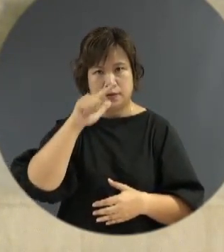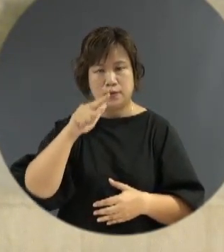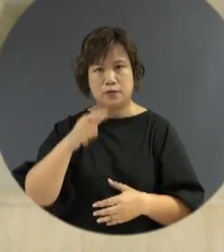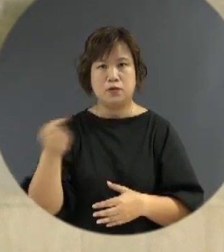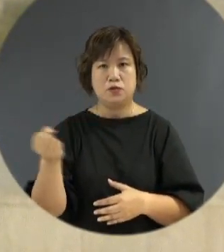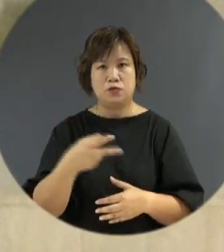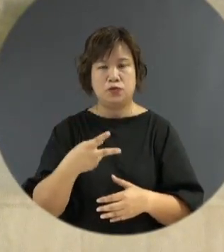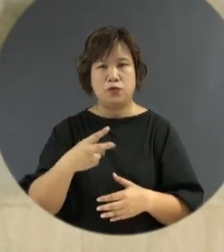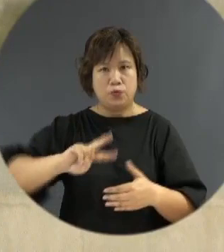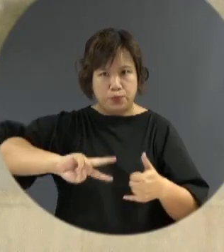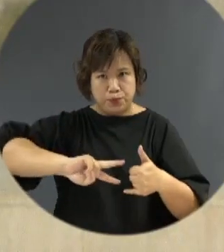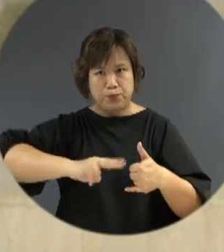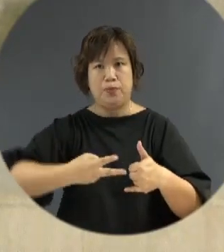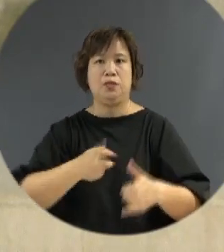己。